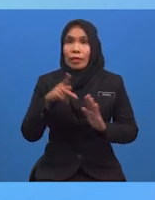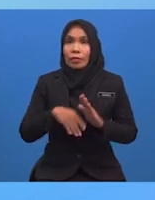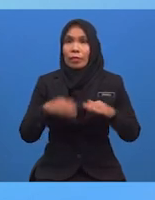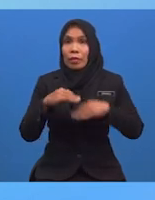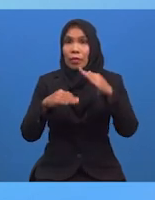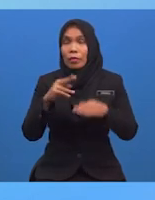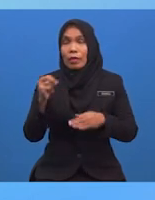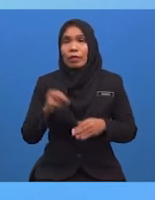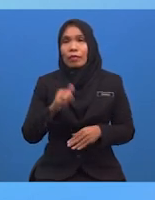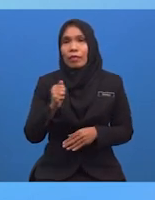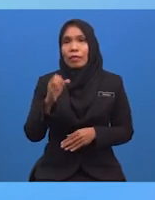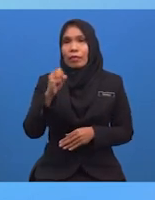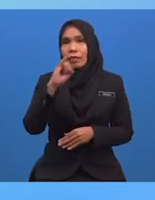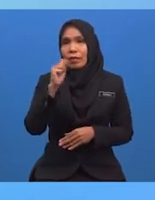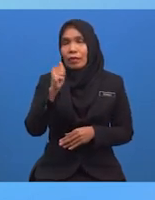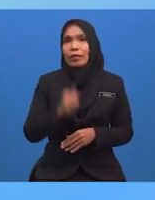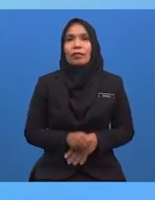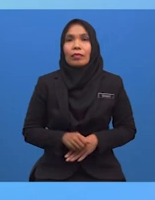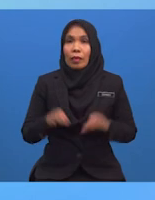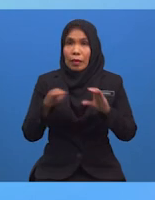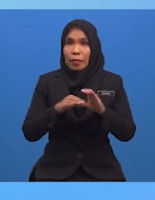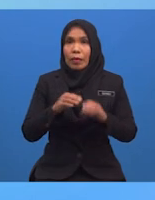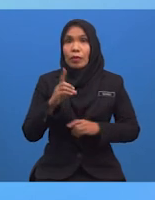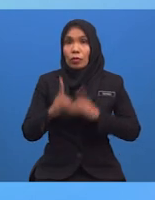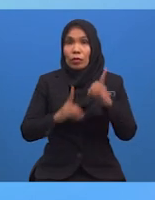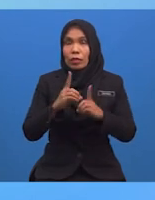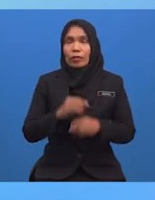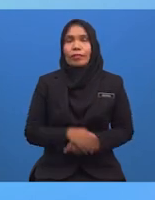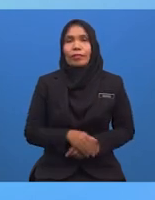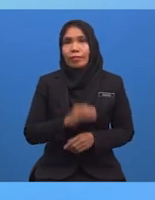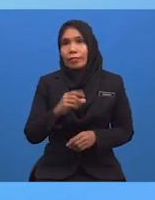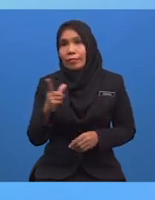Pembangunan Asia, Bank Dunia dan sebagainya.